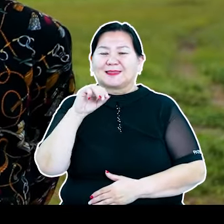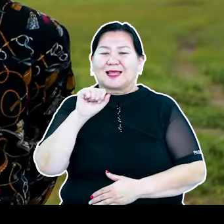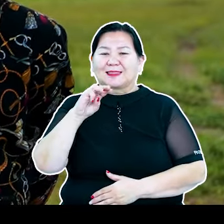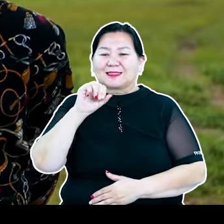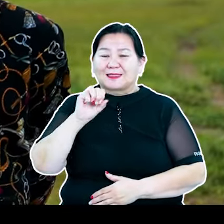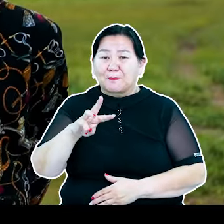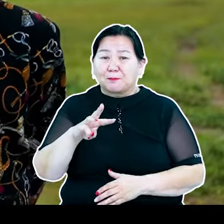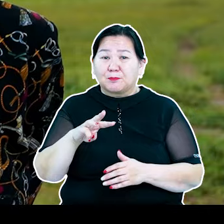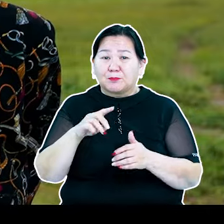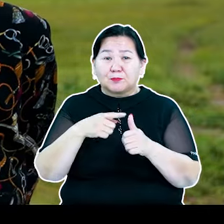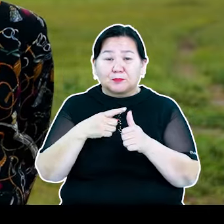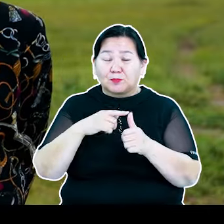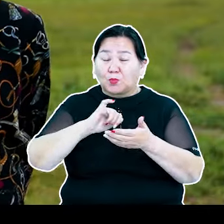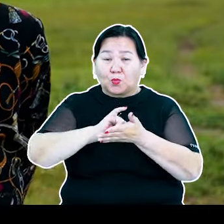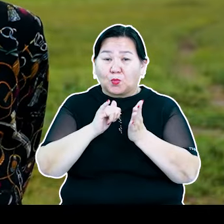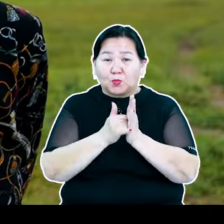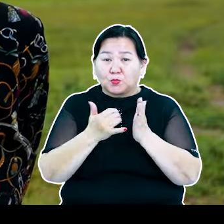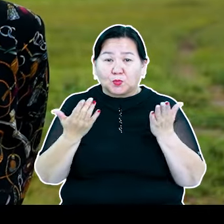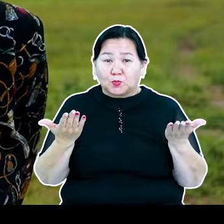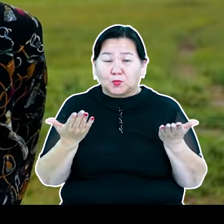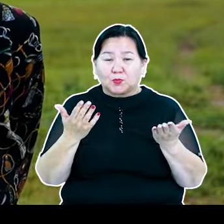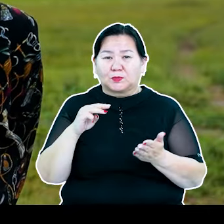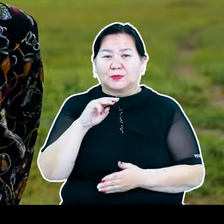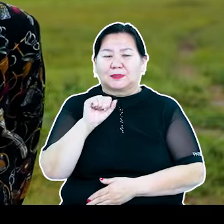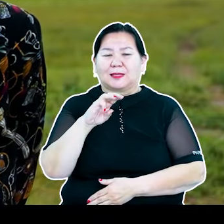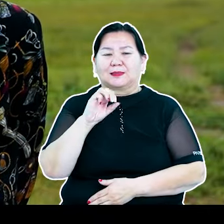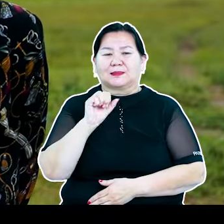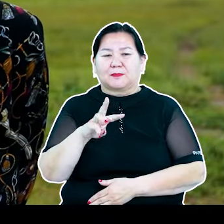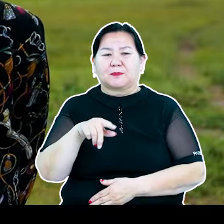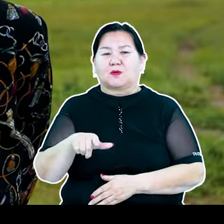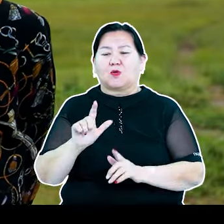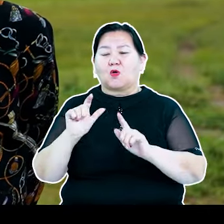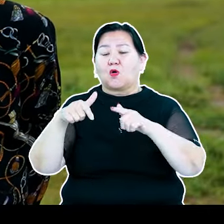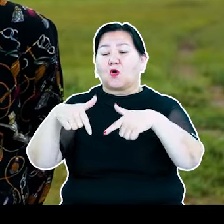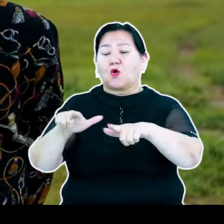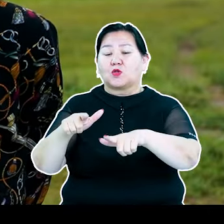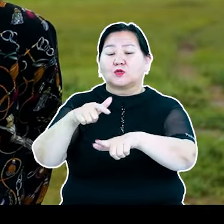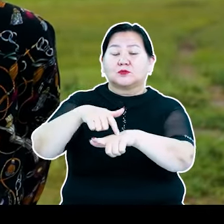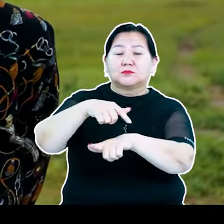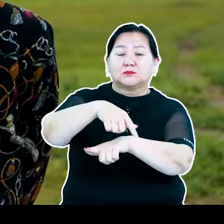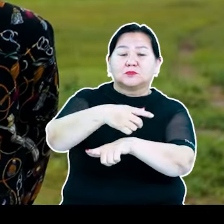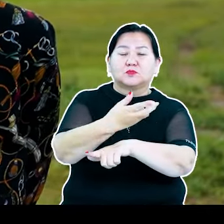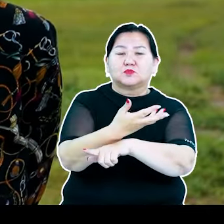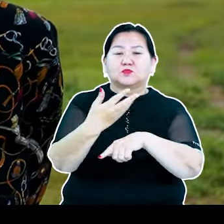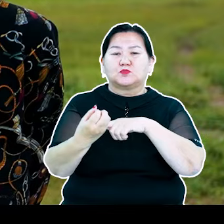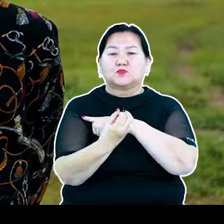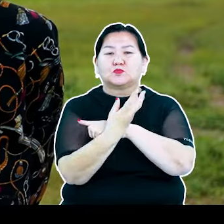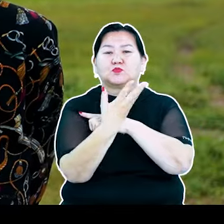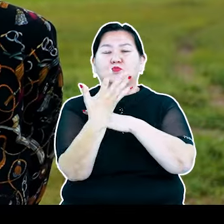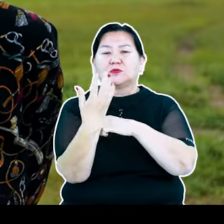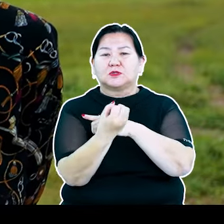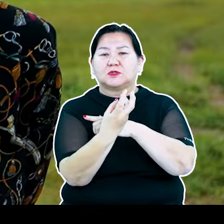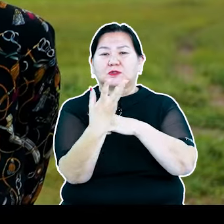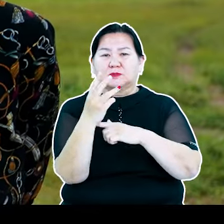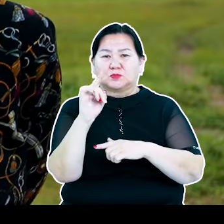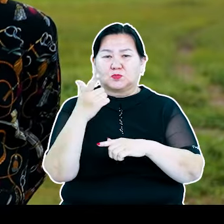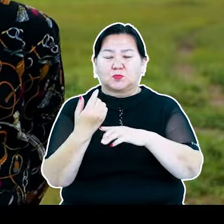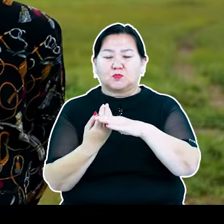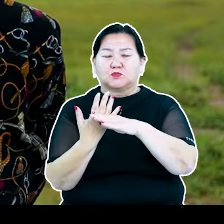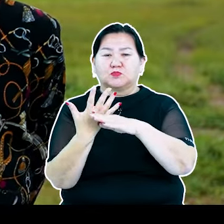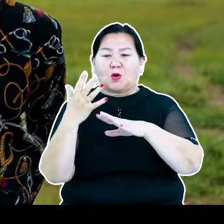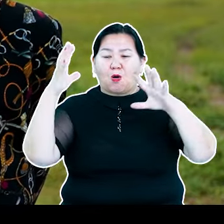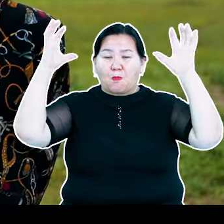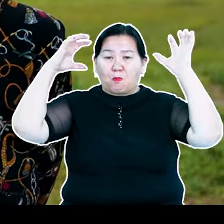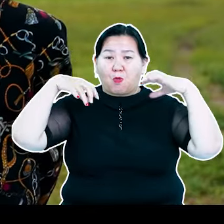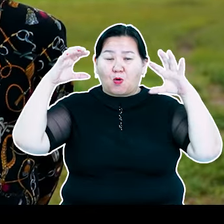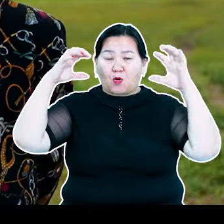Таттам гэж юу? Таттам гэж энэ голын дагуух зүлэг мод бууттай. Бороо